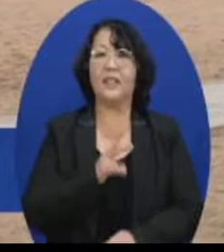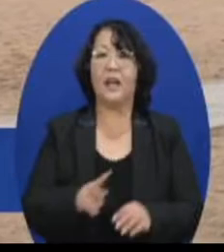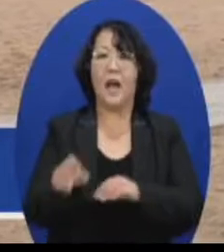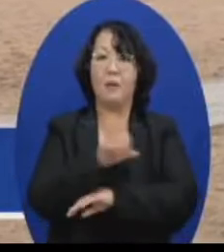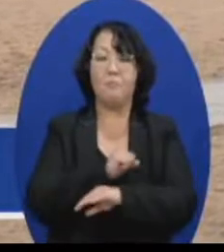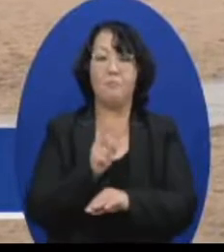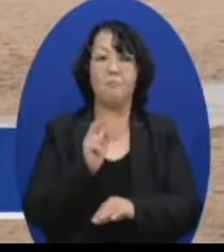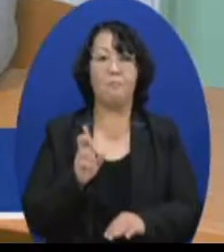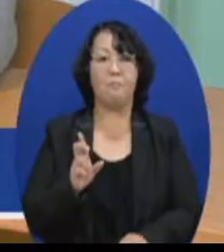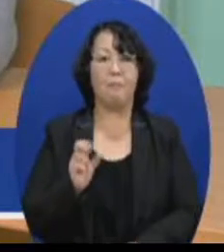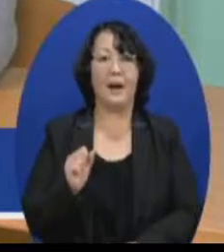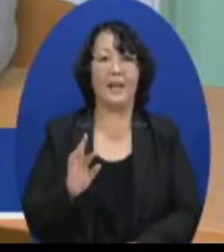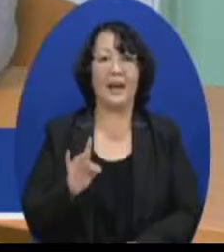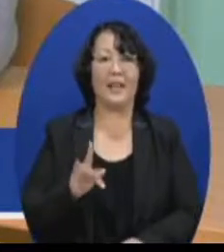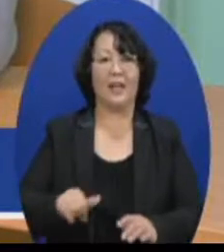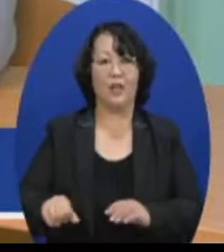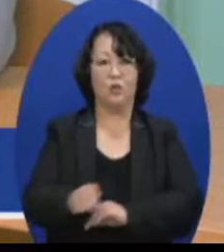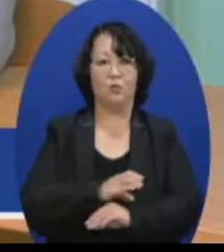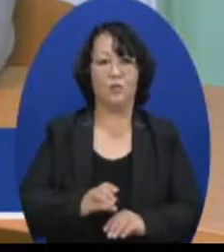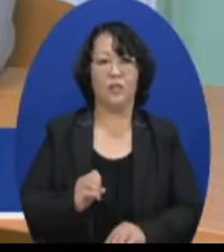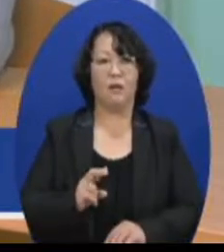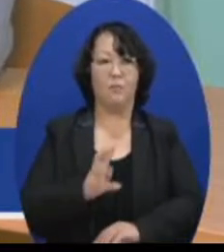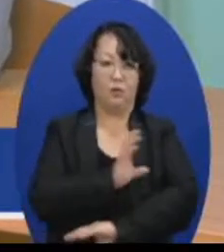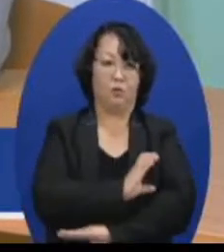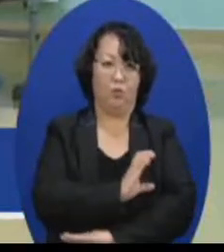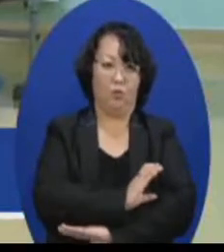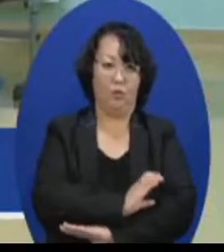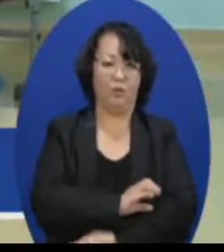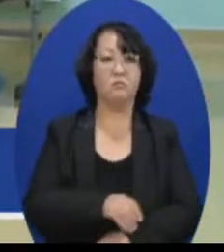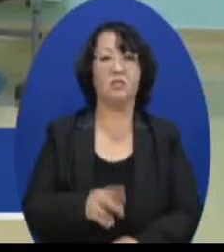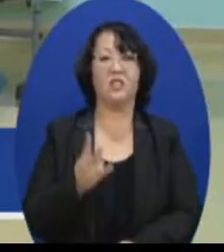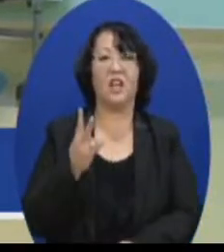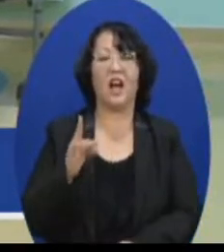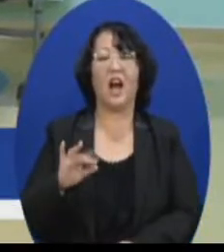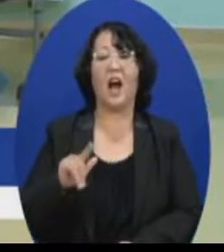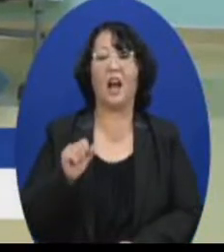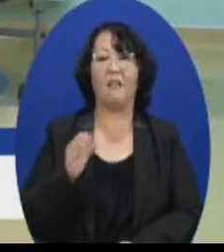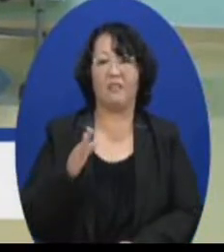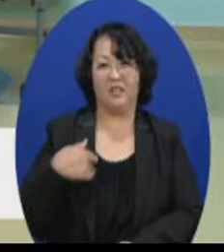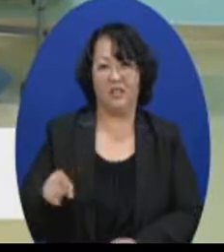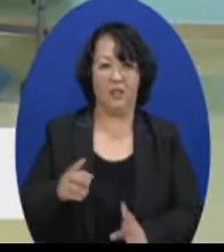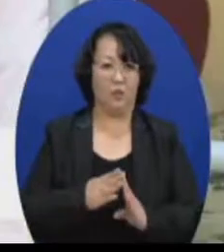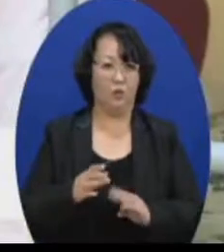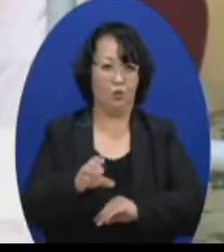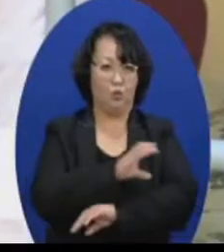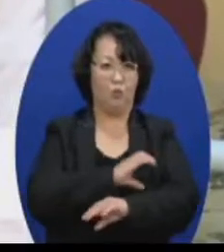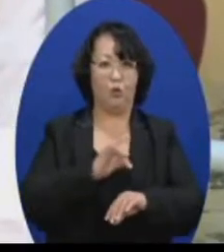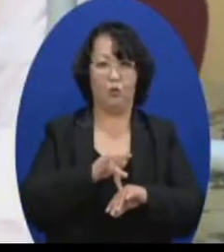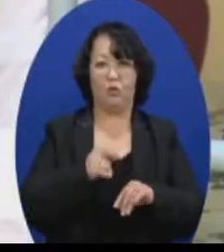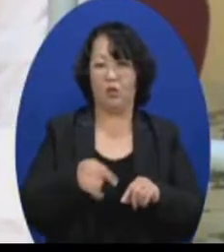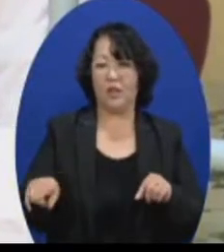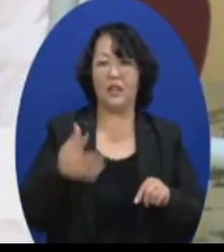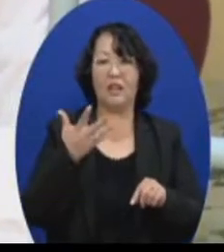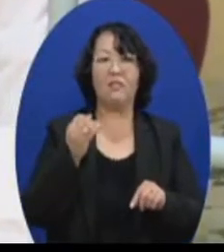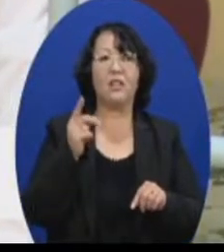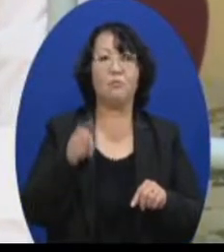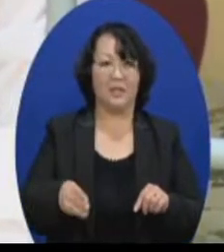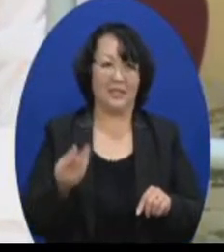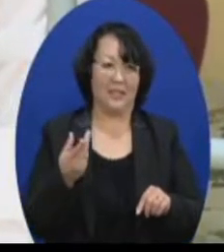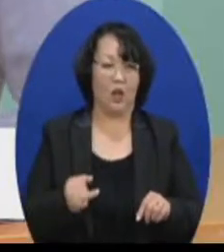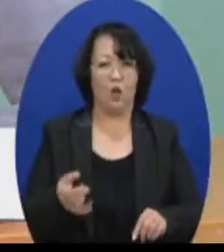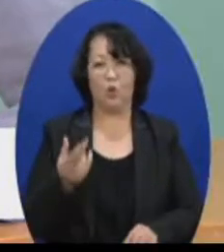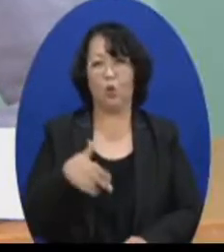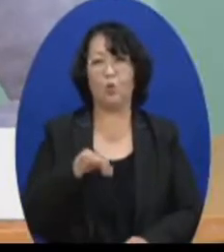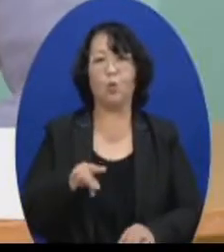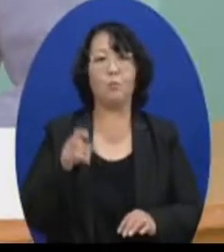Хинтэн аймгийн Баян Адрах сумын ерөнхий боловсролын сурагч Наран Гарвингийн сумын төвөөсөө 50 км зайтай байдаг. Хуучин дотор байранд 50 хүүхэд л